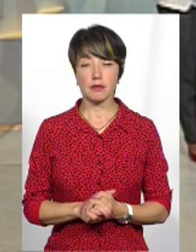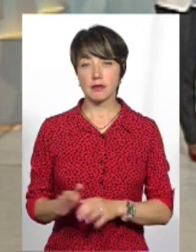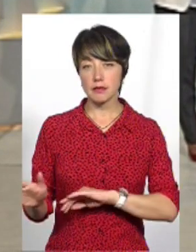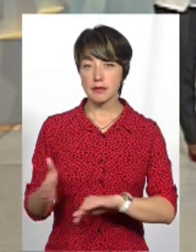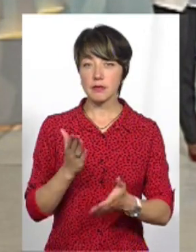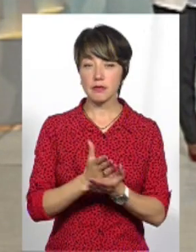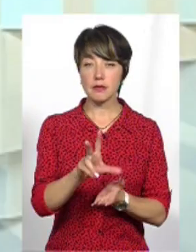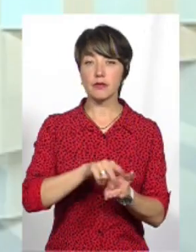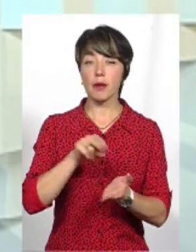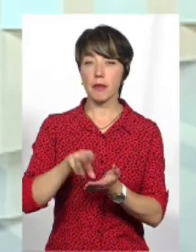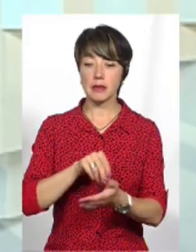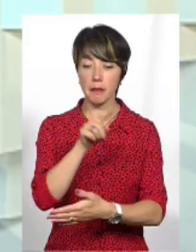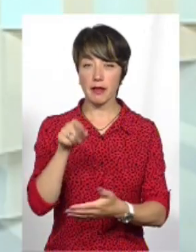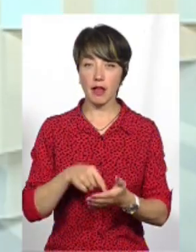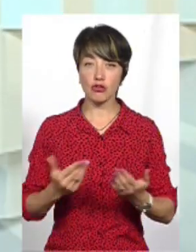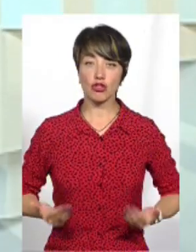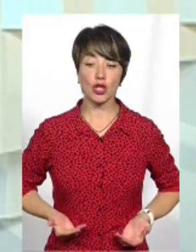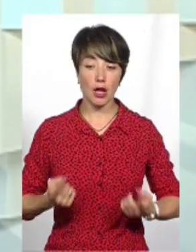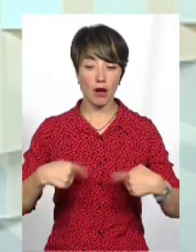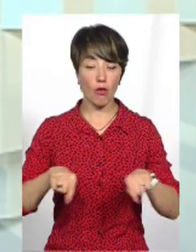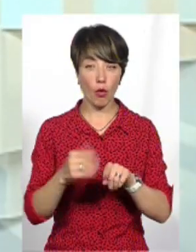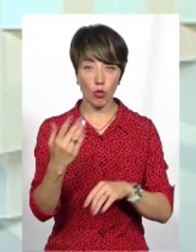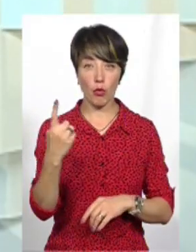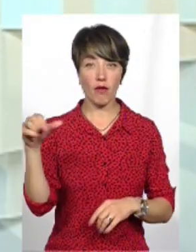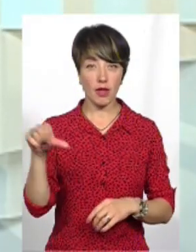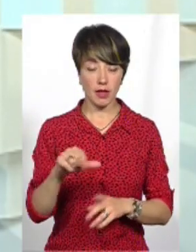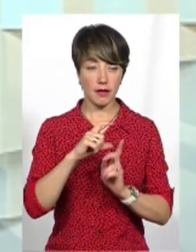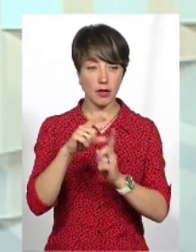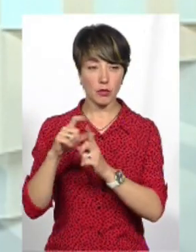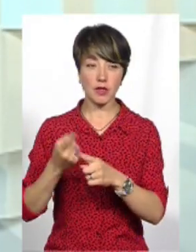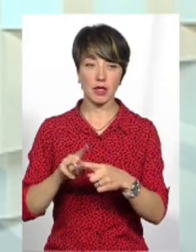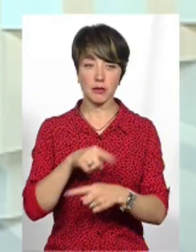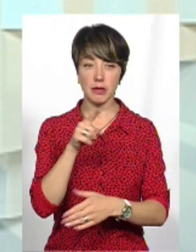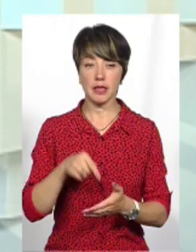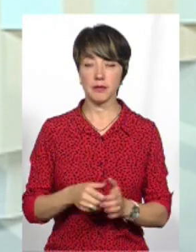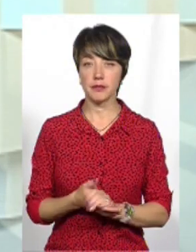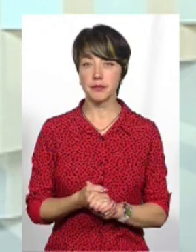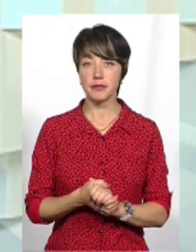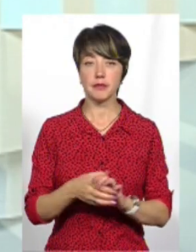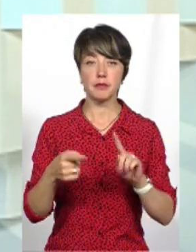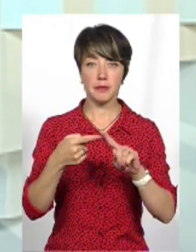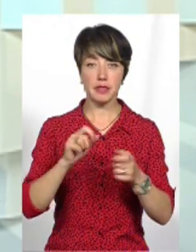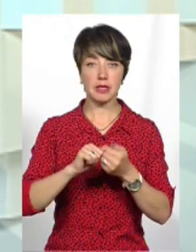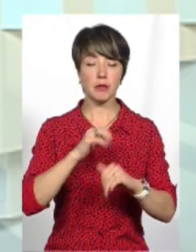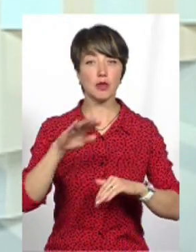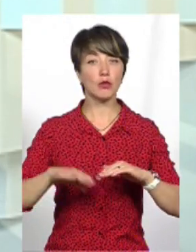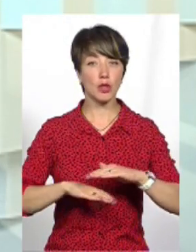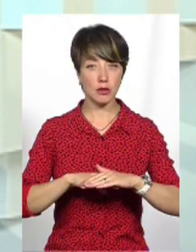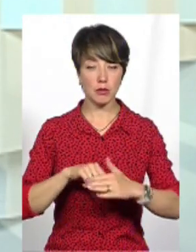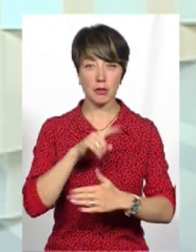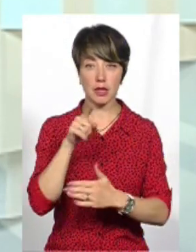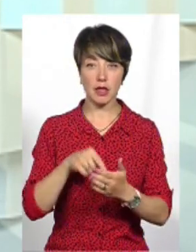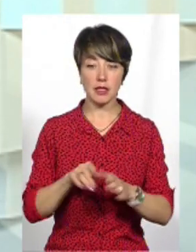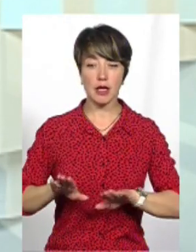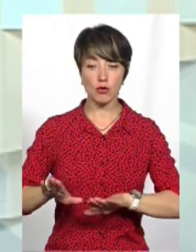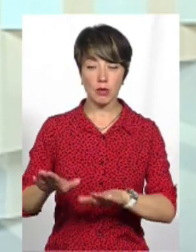записані відеозапитання від жителів округу. По хвилині будете мати для відповіді на ці питання. І перше із Кам'янця-Подільського